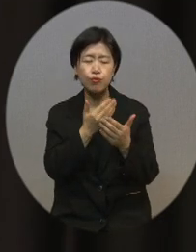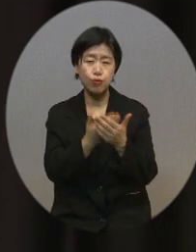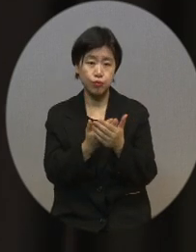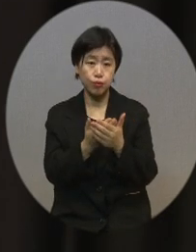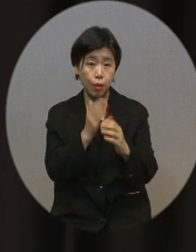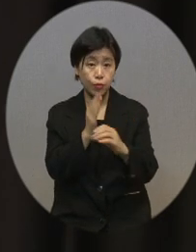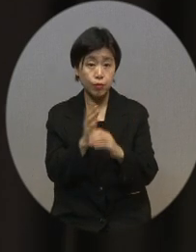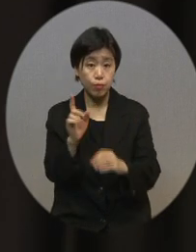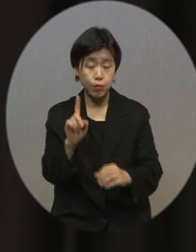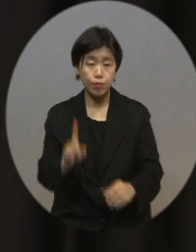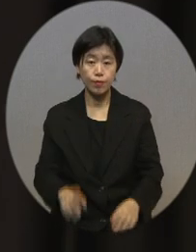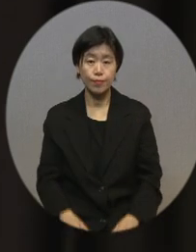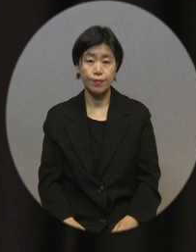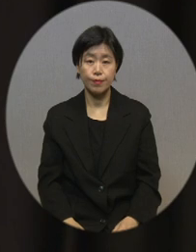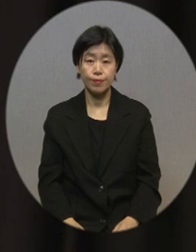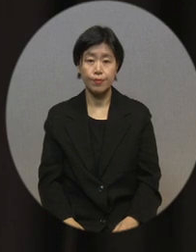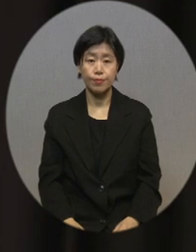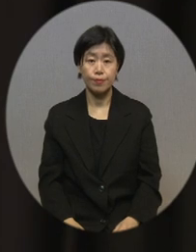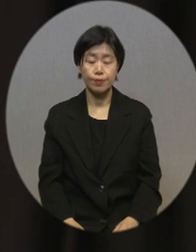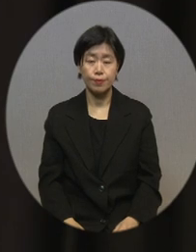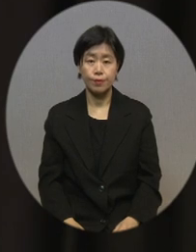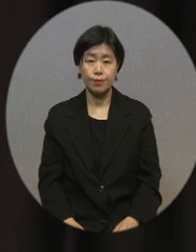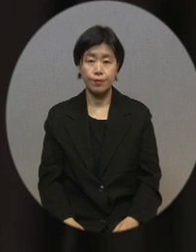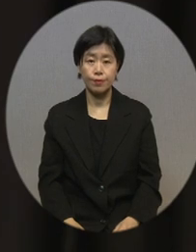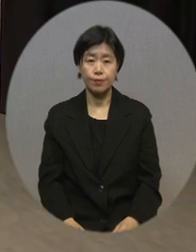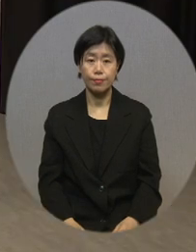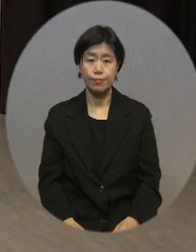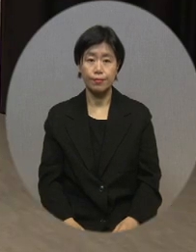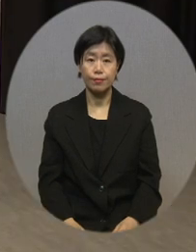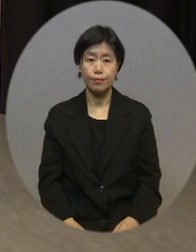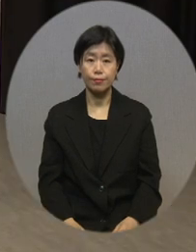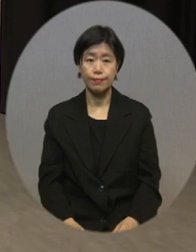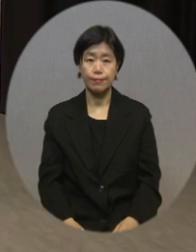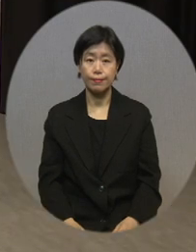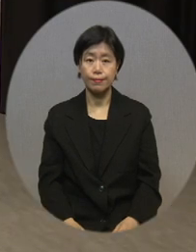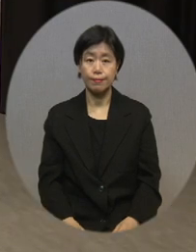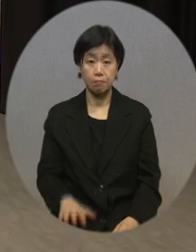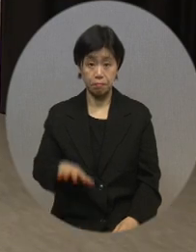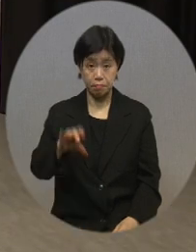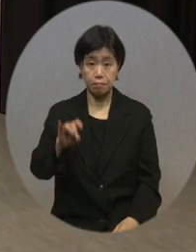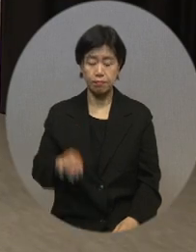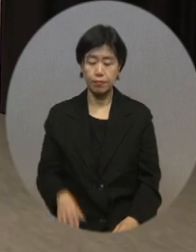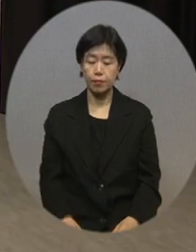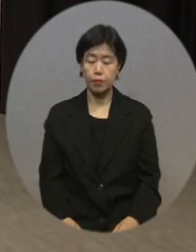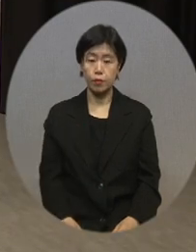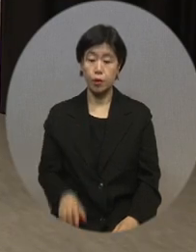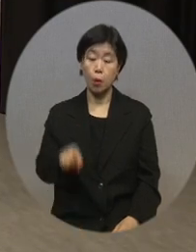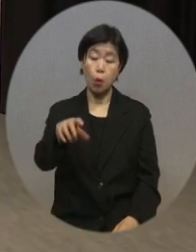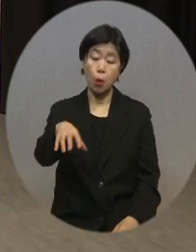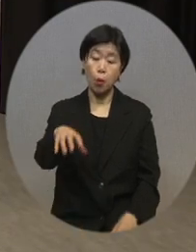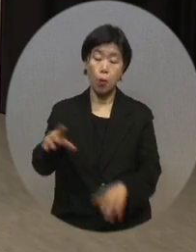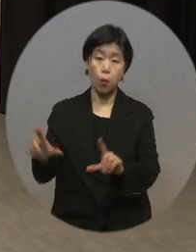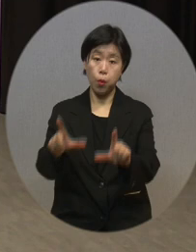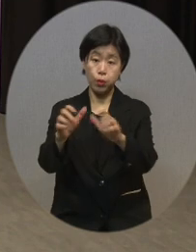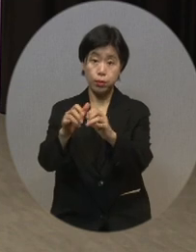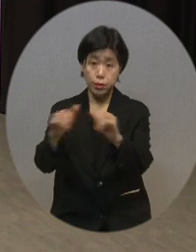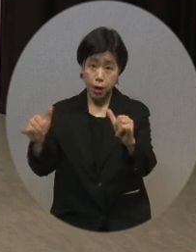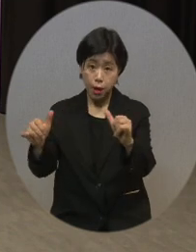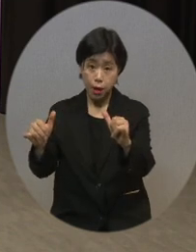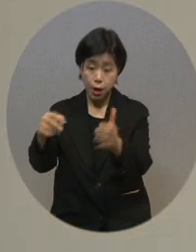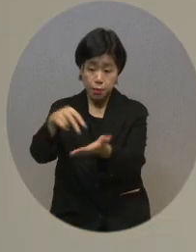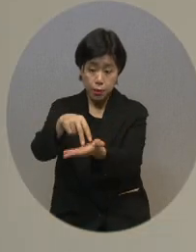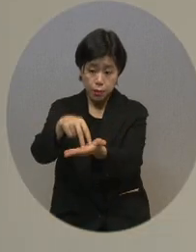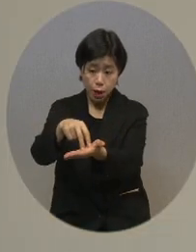주셔서 어떤 대책을 강구하시는지. 네. 우선 이게 주민에게 필요한 일인지를 먼저 고민을